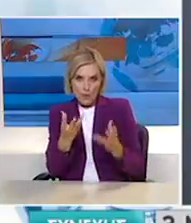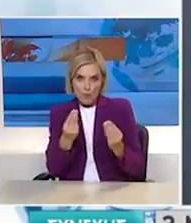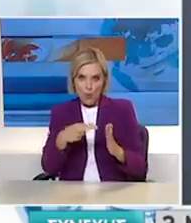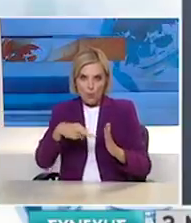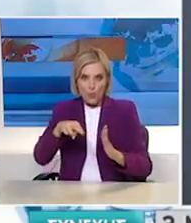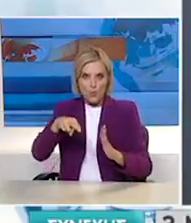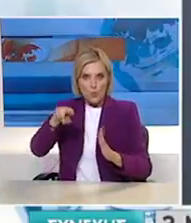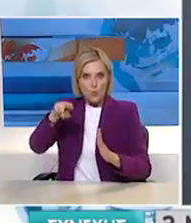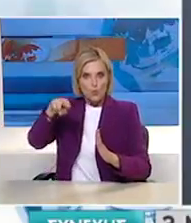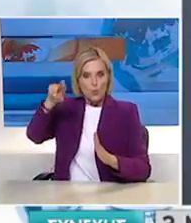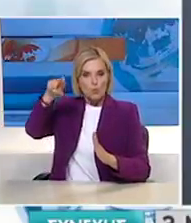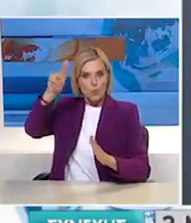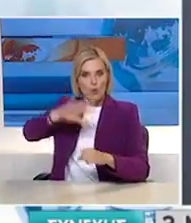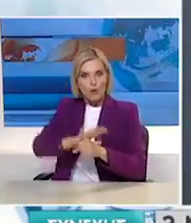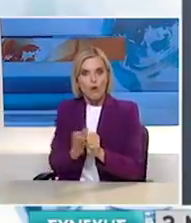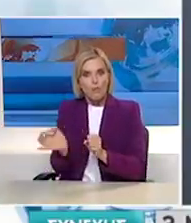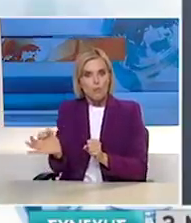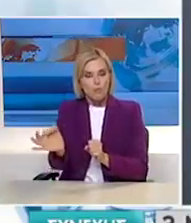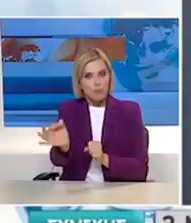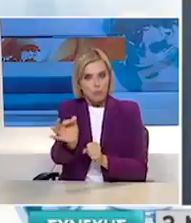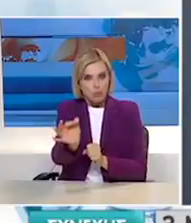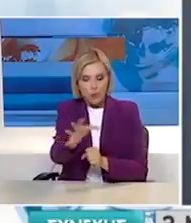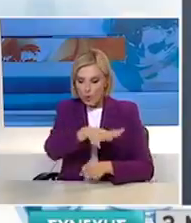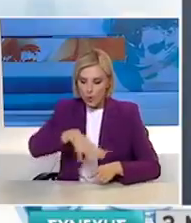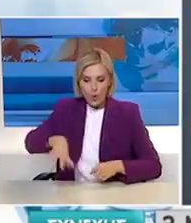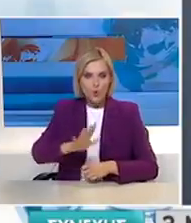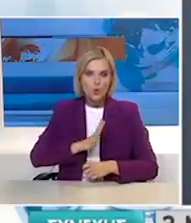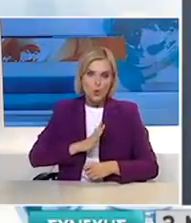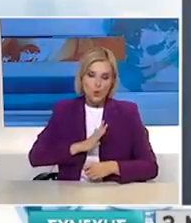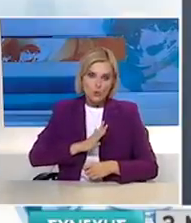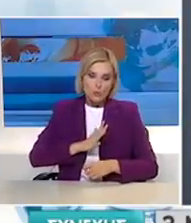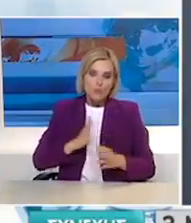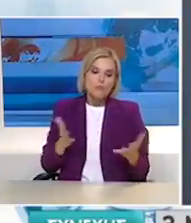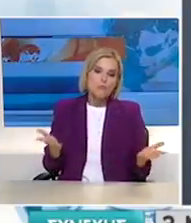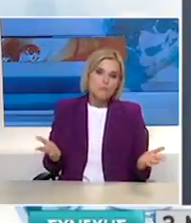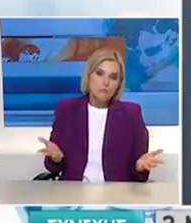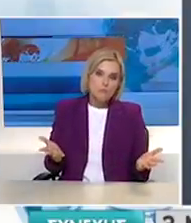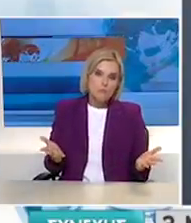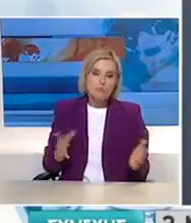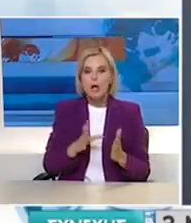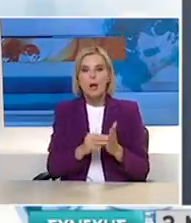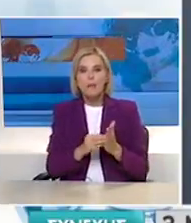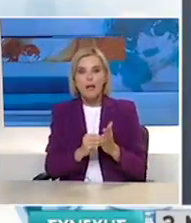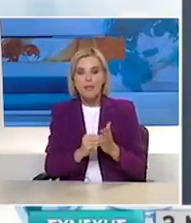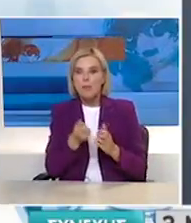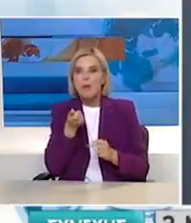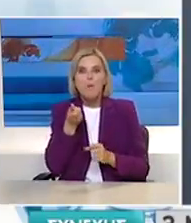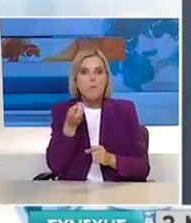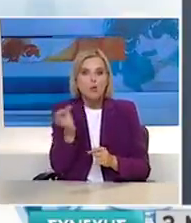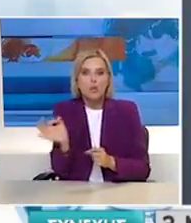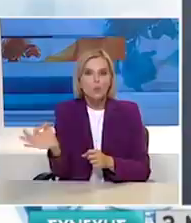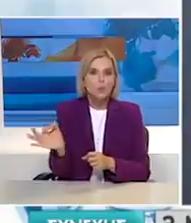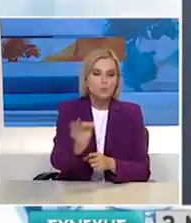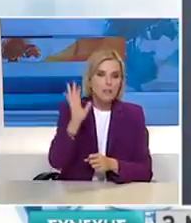αριθμό δεικτών που έχουν σχέση με τη βαρύτητα της νόσης στον πληθυσμό, με το ρο-0, τον αναπαραγωγικό ρυθμό της